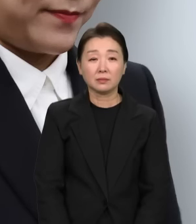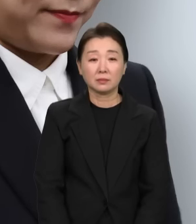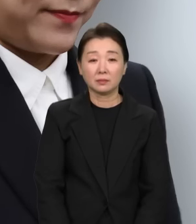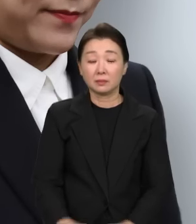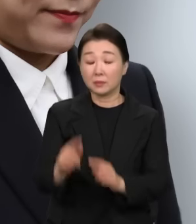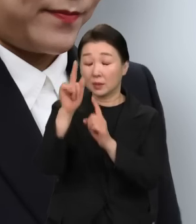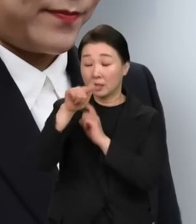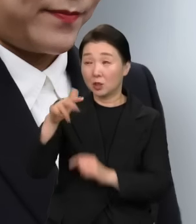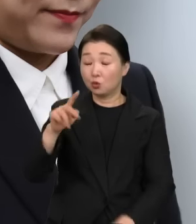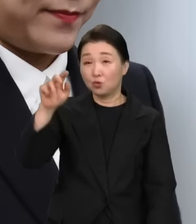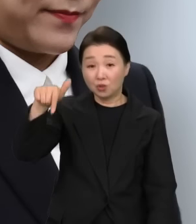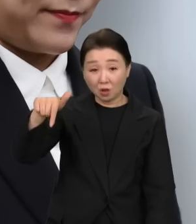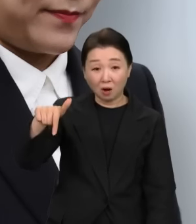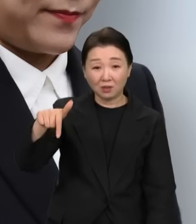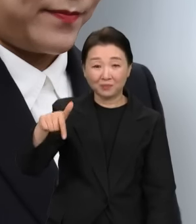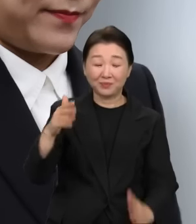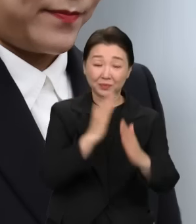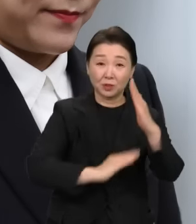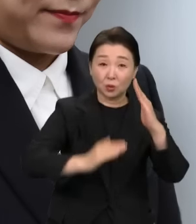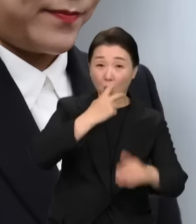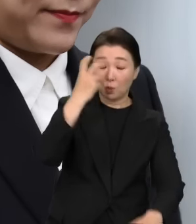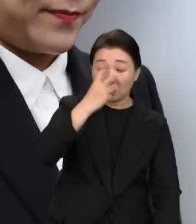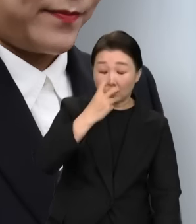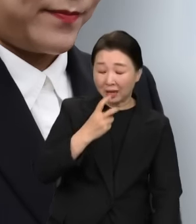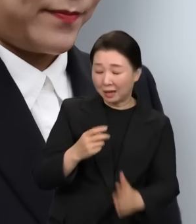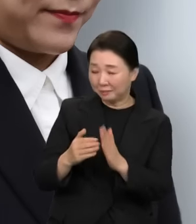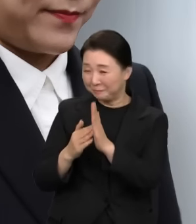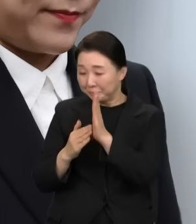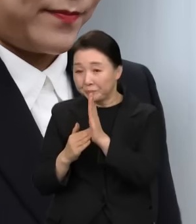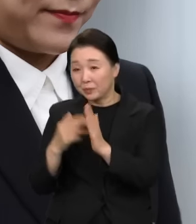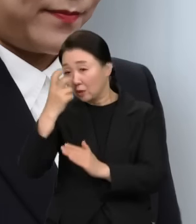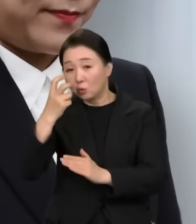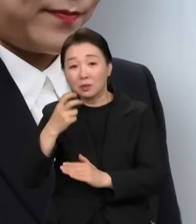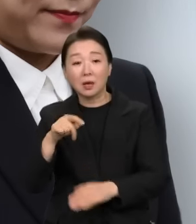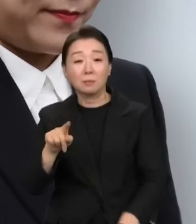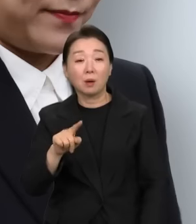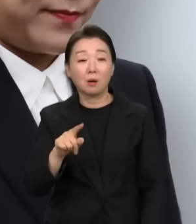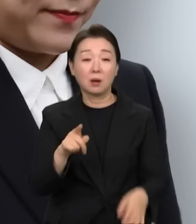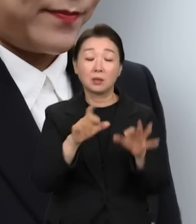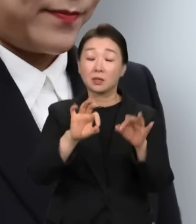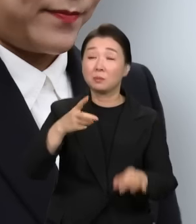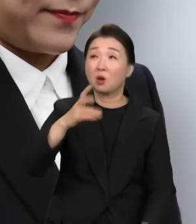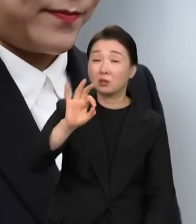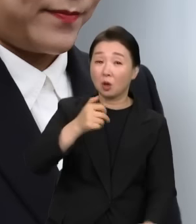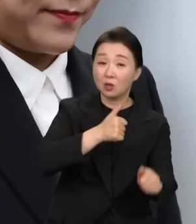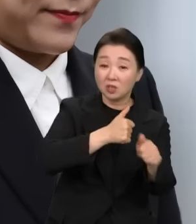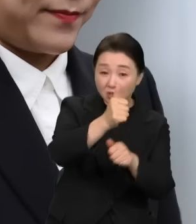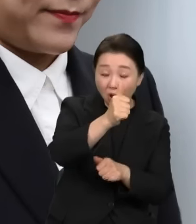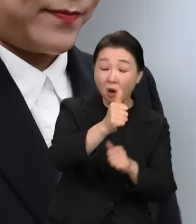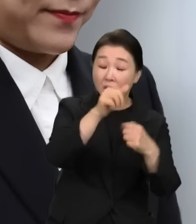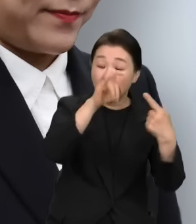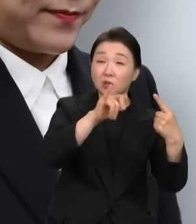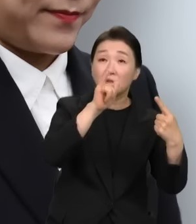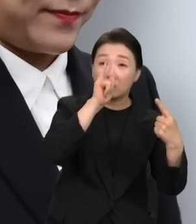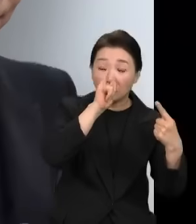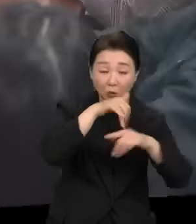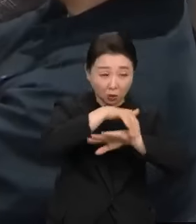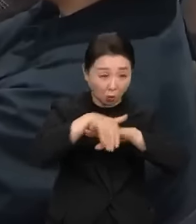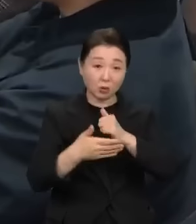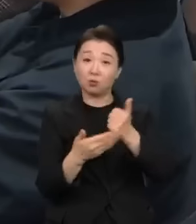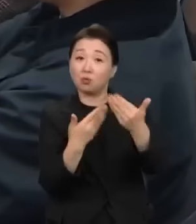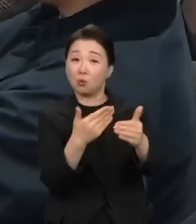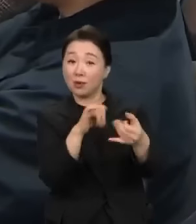이준석이가 공표조사나 비공표라도 네. 그 누구야 김지수를 이기는 걸 가져와라. 그러면 전략공천 줄게. 이라는.